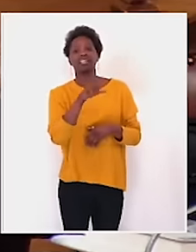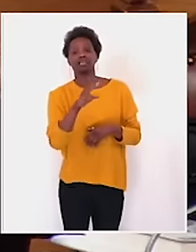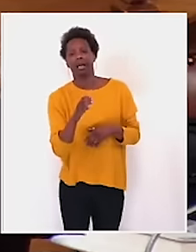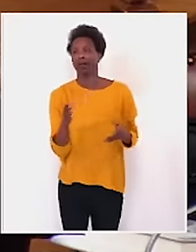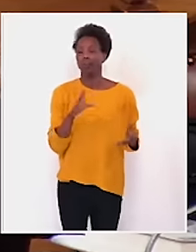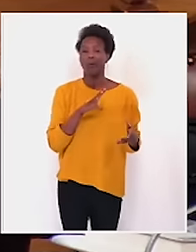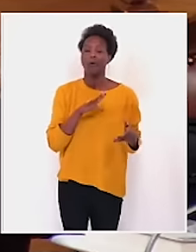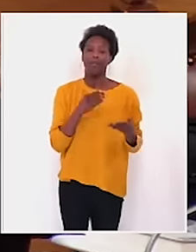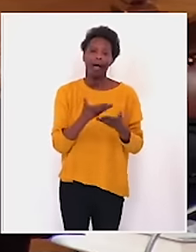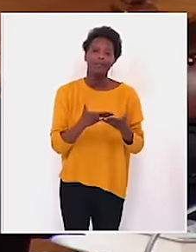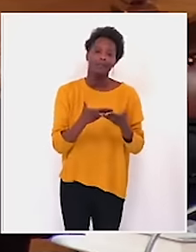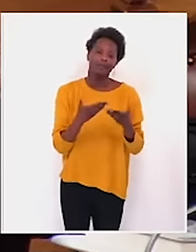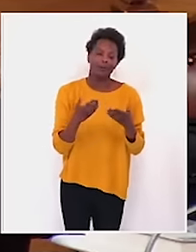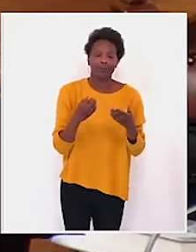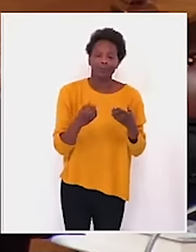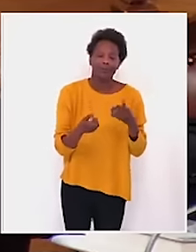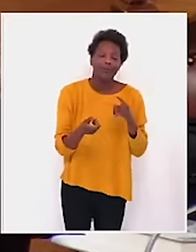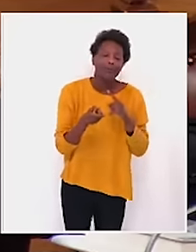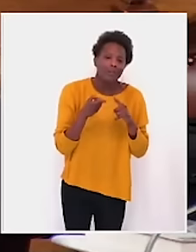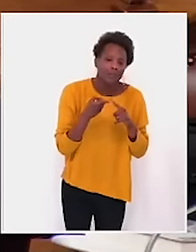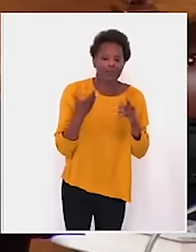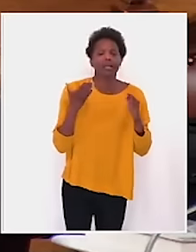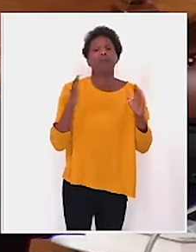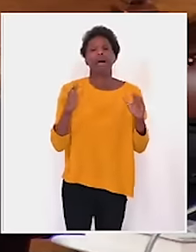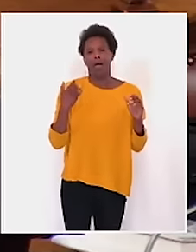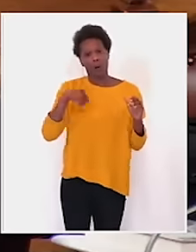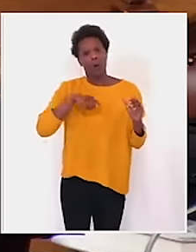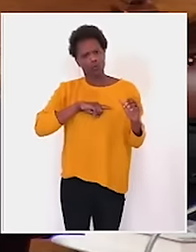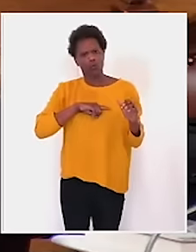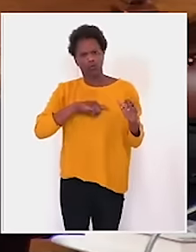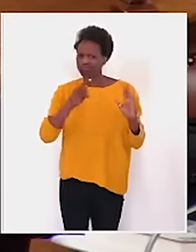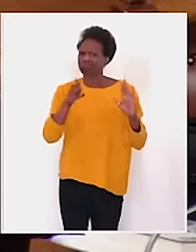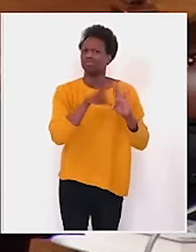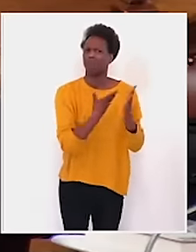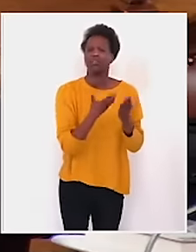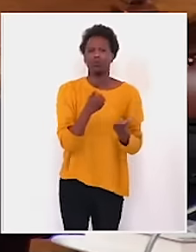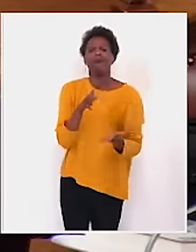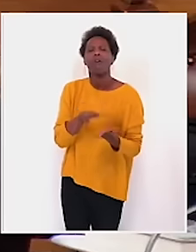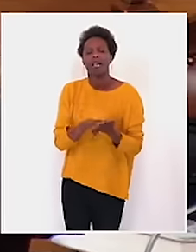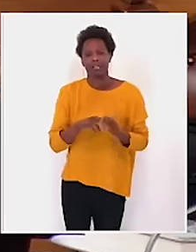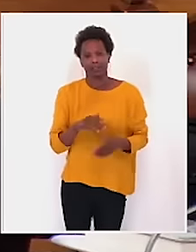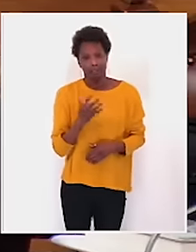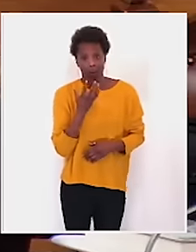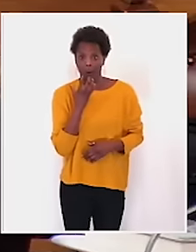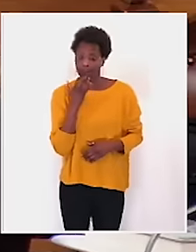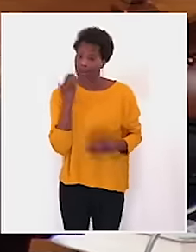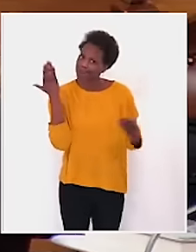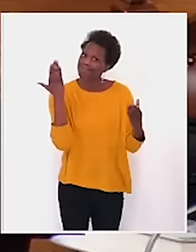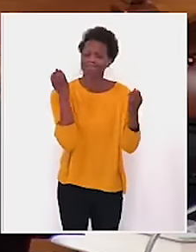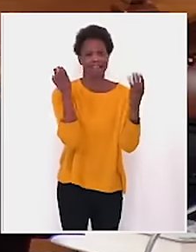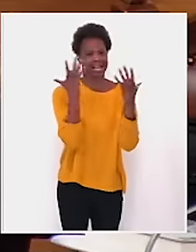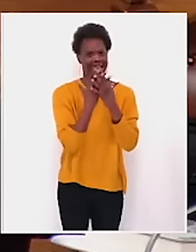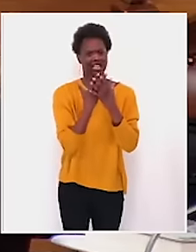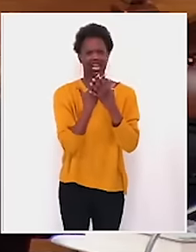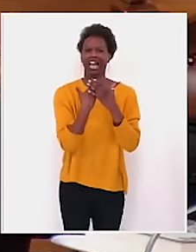qui fait que, mais bon, sinon en tout cas on valide ces délibérations. Et juste on voulait réagir parce que dans la délibération il y avait